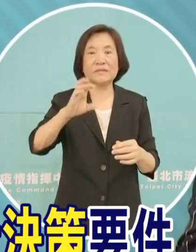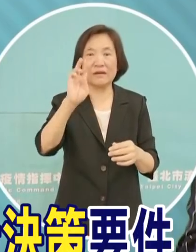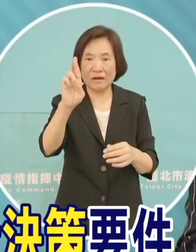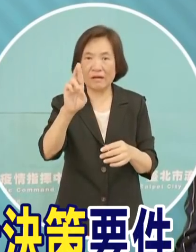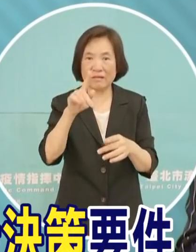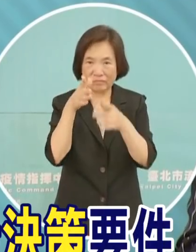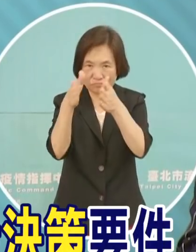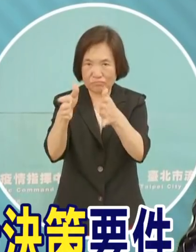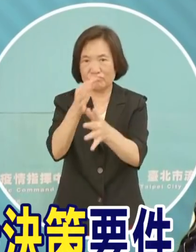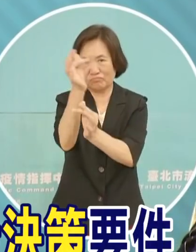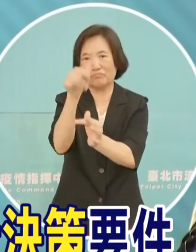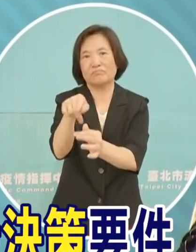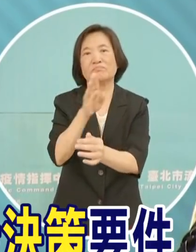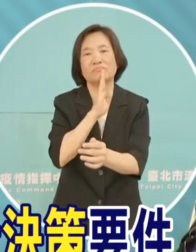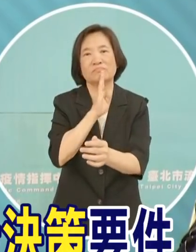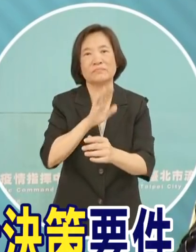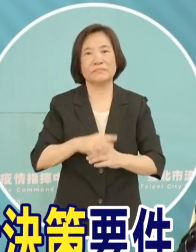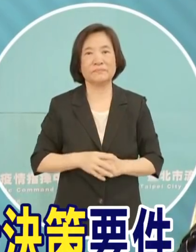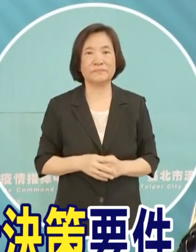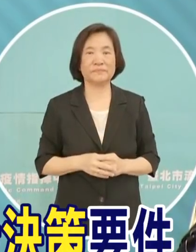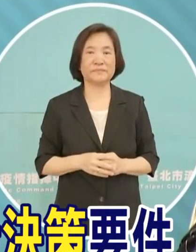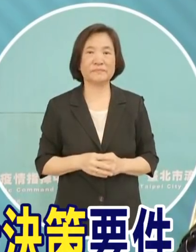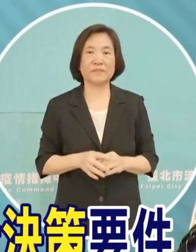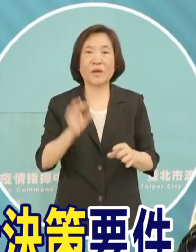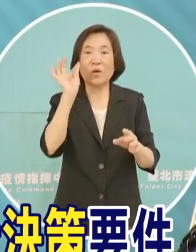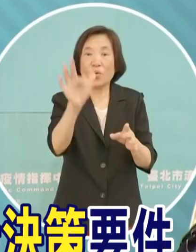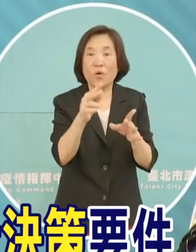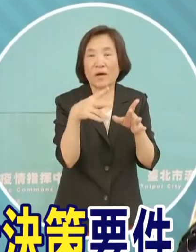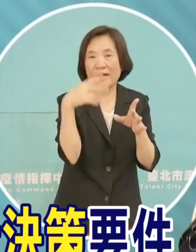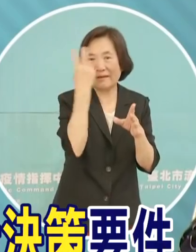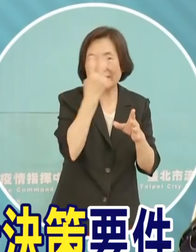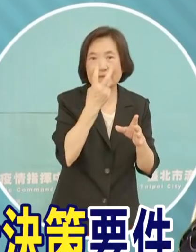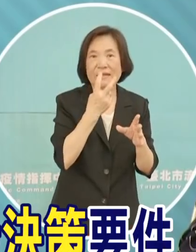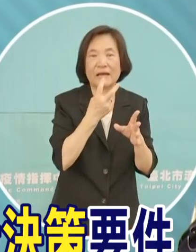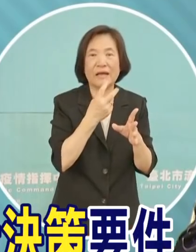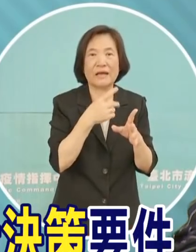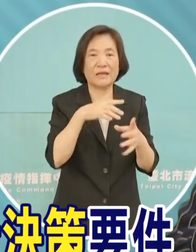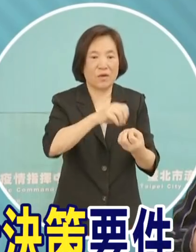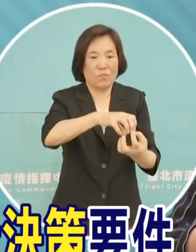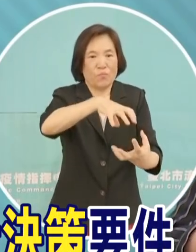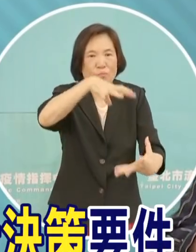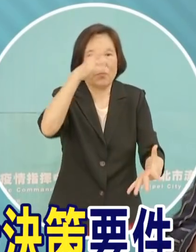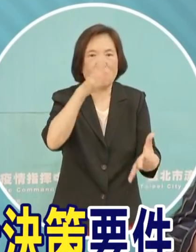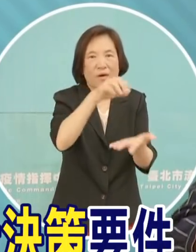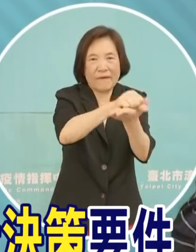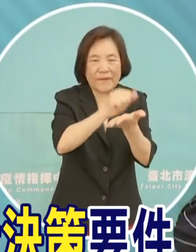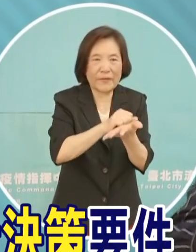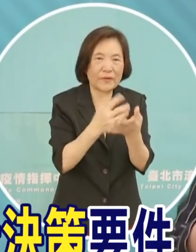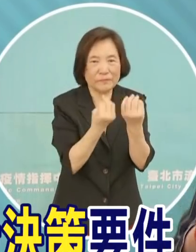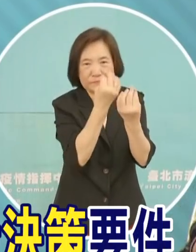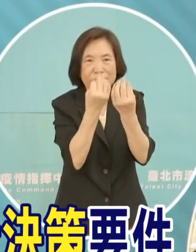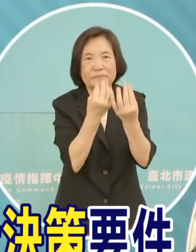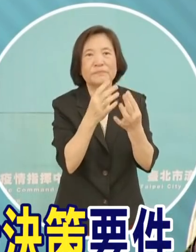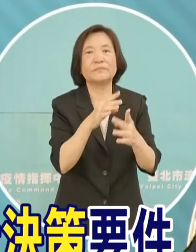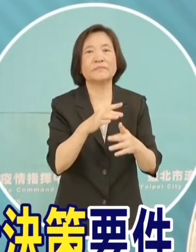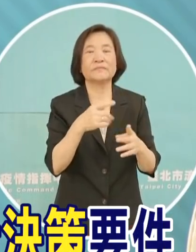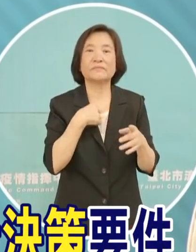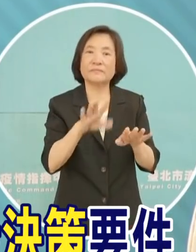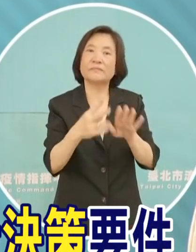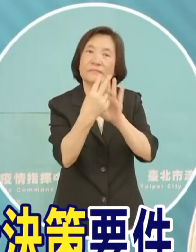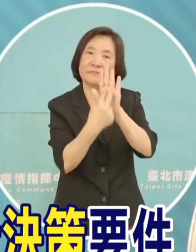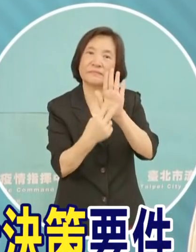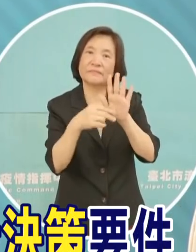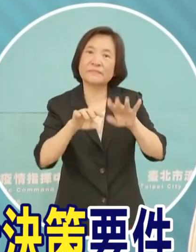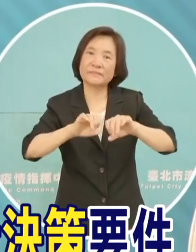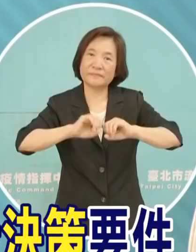才是比较灵敏哦，精确度比较高。那快筛要相当多量哦，才测得出来。要跟大家讲了讲了。它不